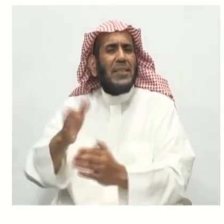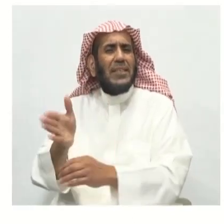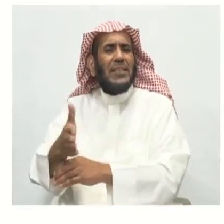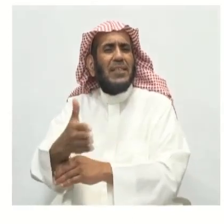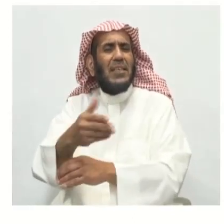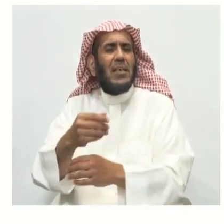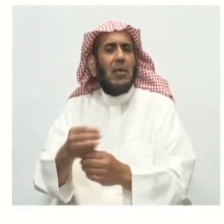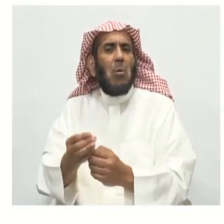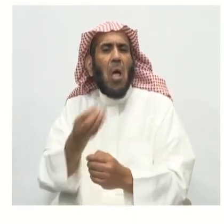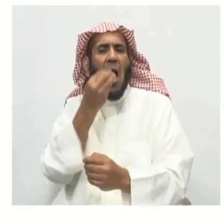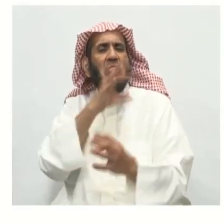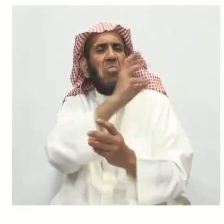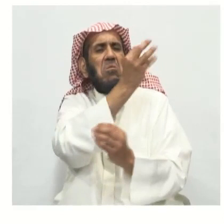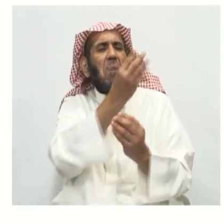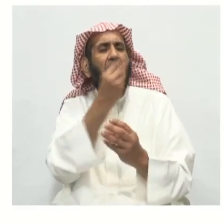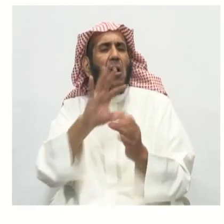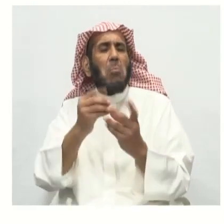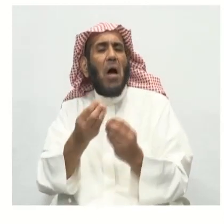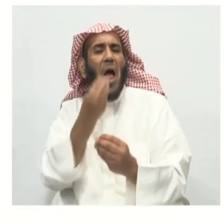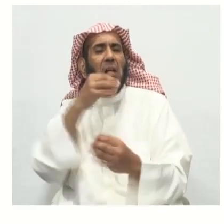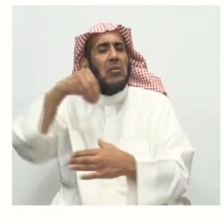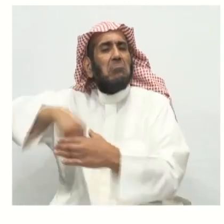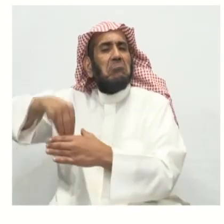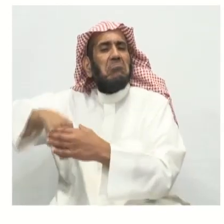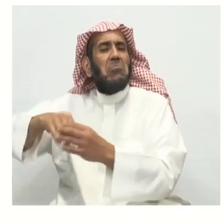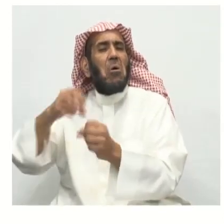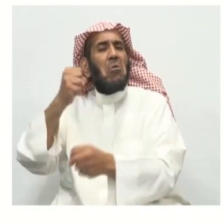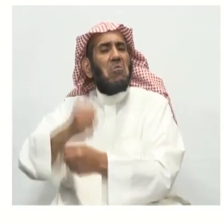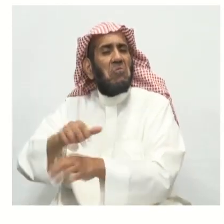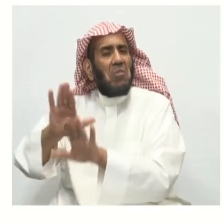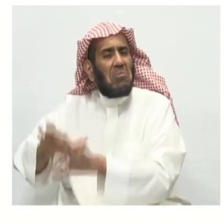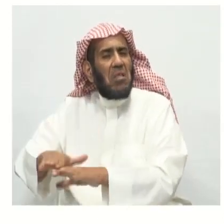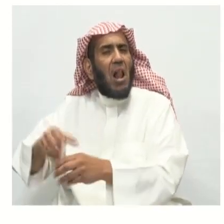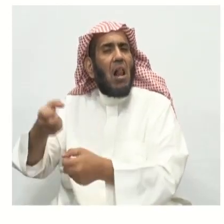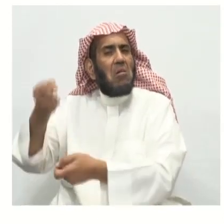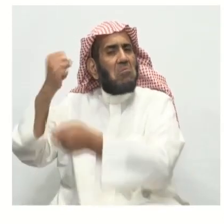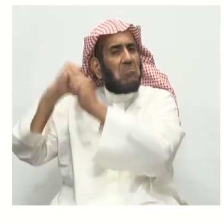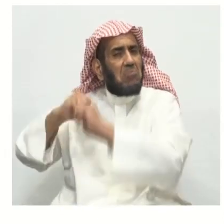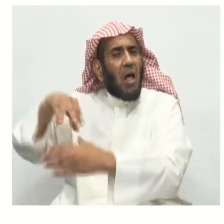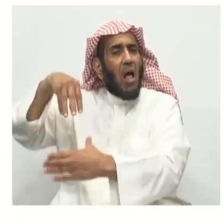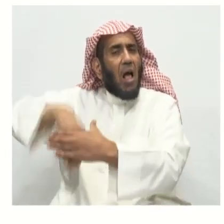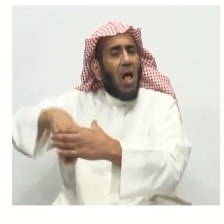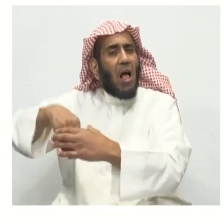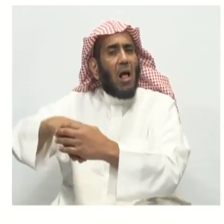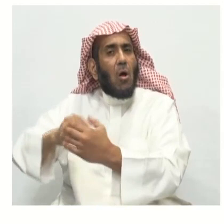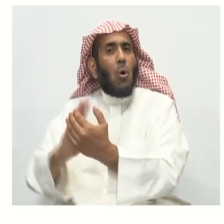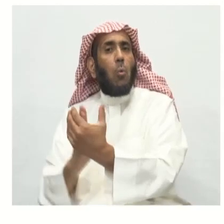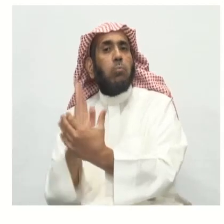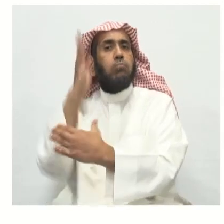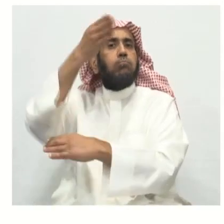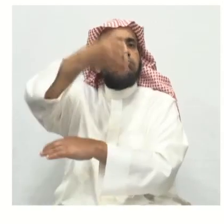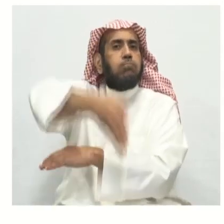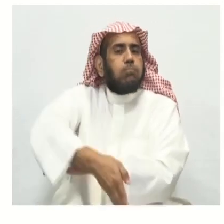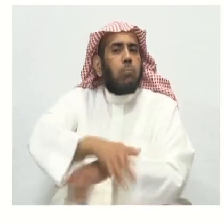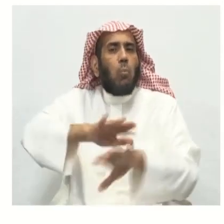مثلا الثمار او بعض الاطعمه او غير ذلك وسقط في